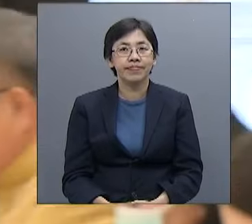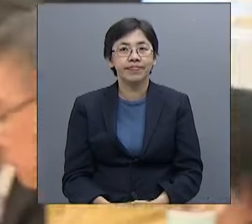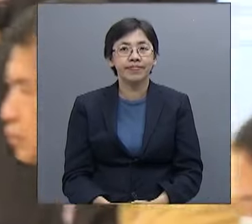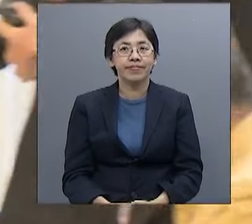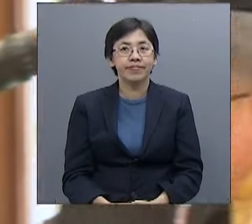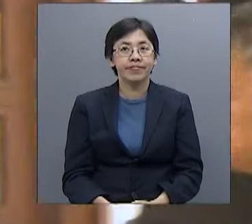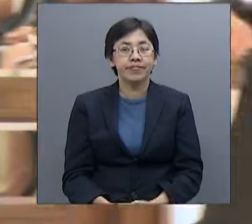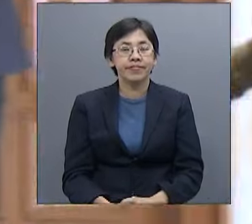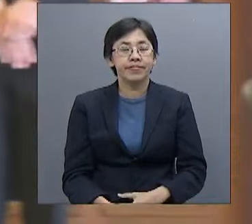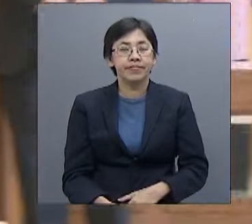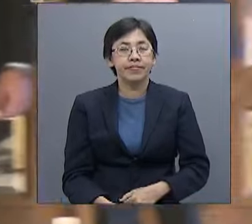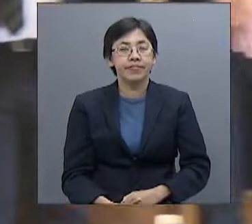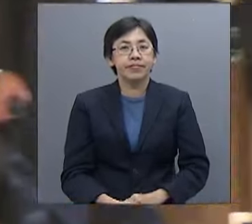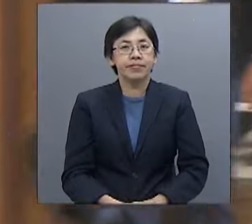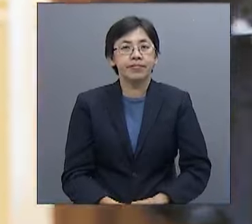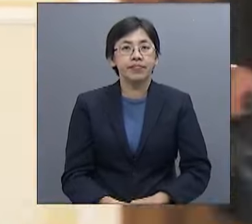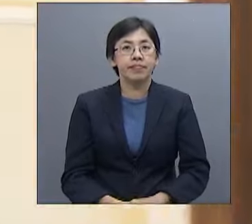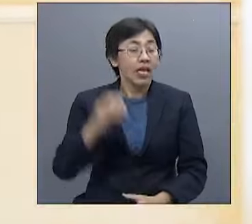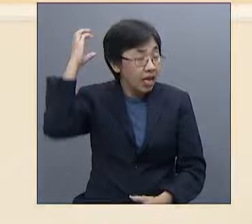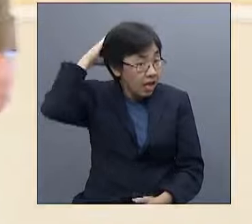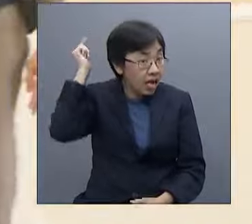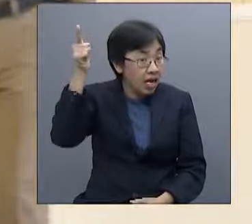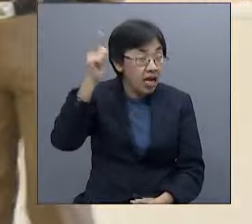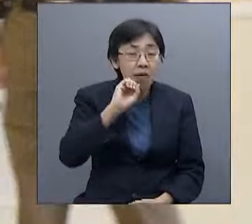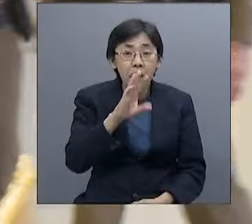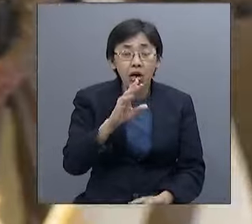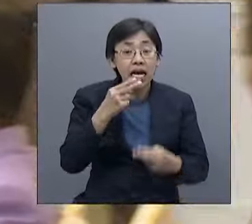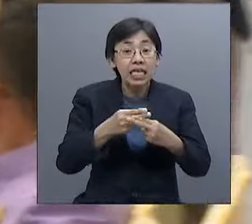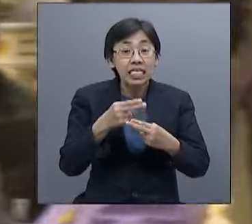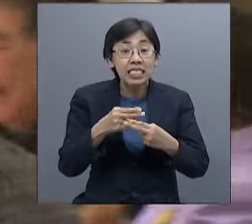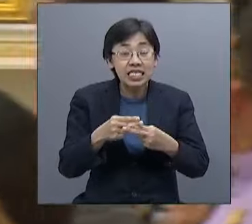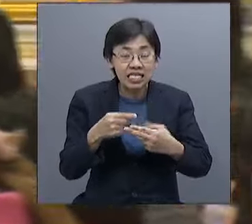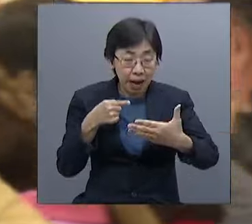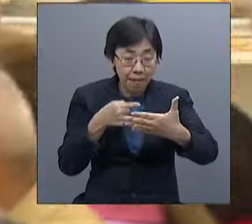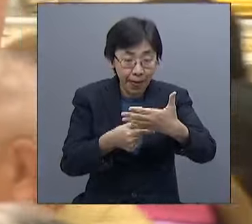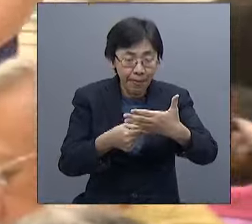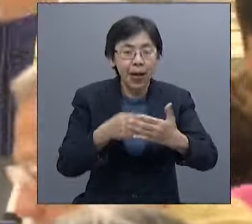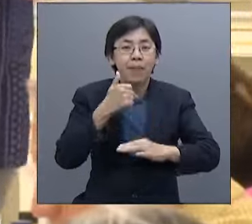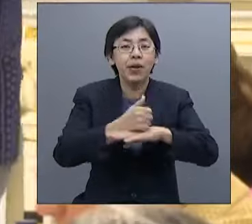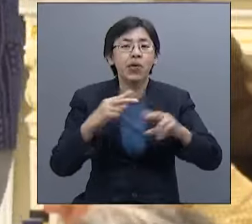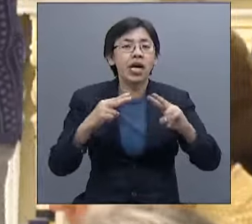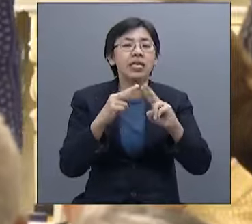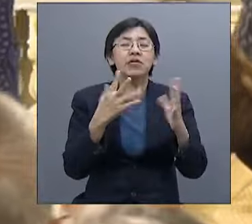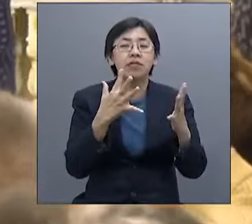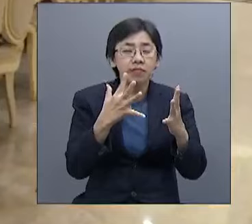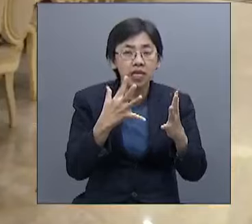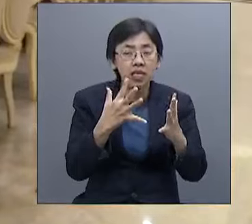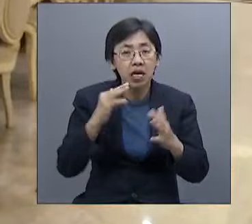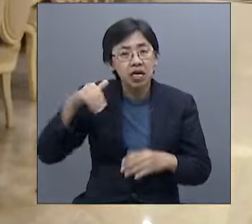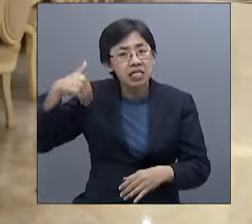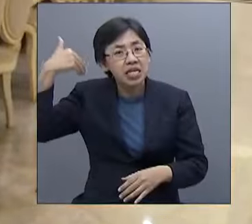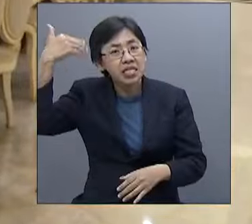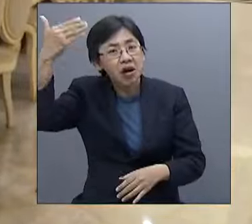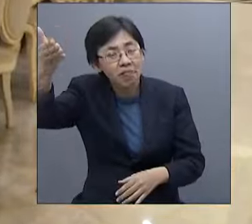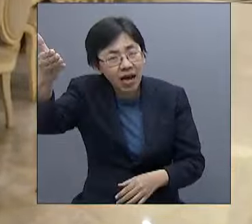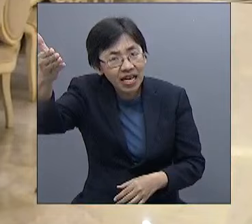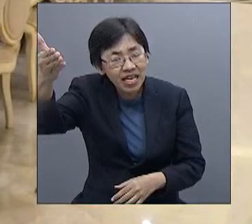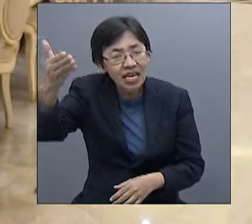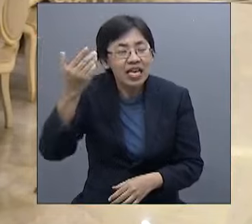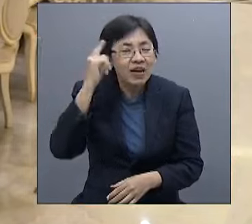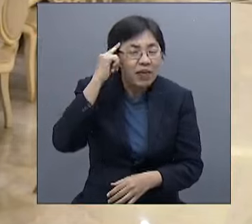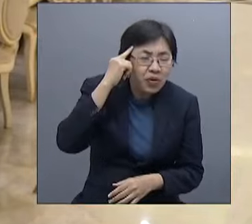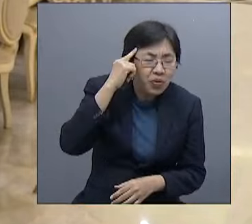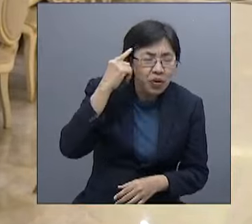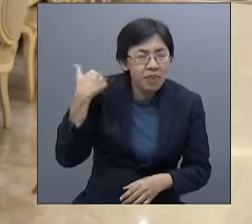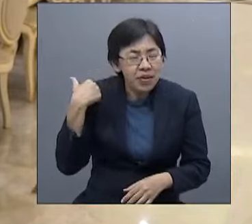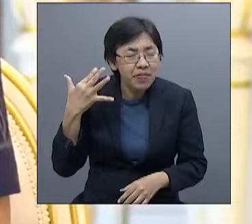นางสาวแพทองธารบอกแล้วนะคะว่ายังไม่มีชื่อเป็นรัฐมนตรีในตอนนี้แต่ก็ไม่ปฏิเสธว่าจะมี